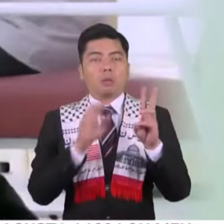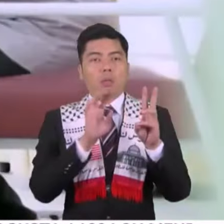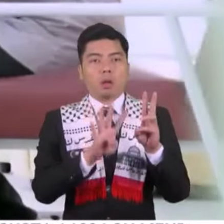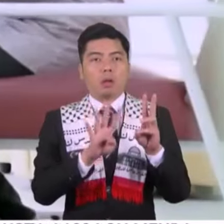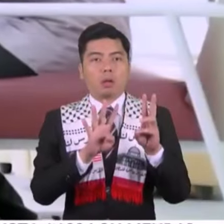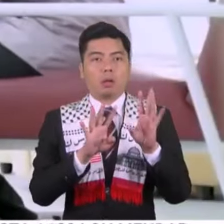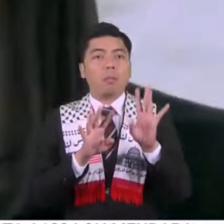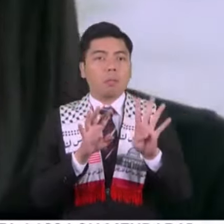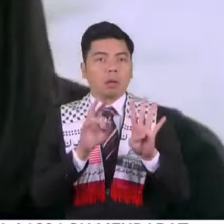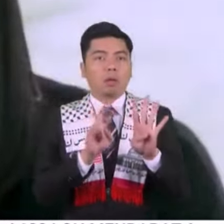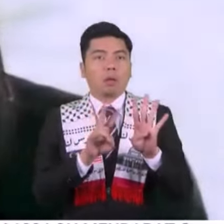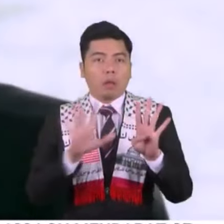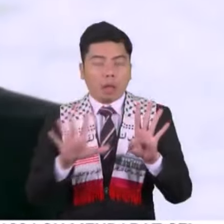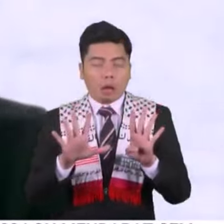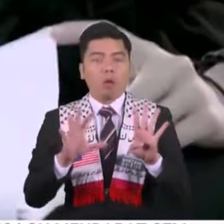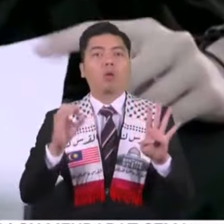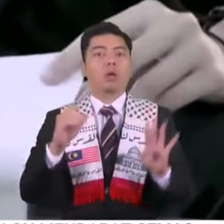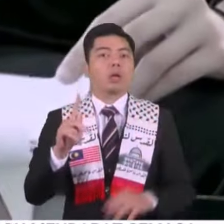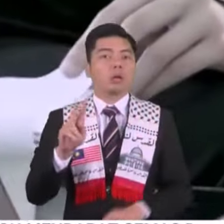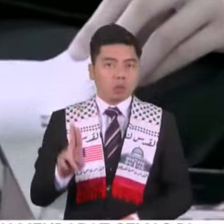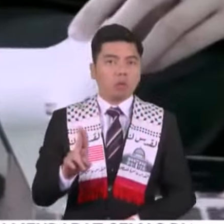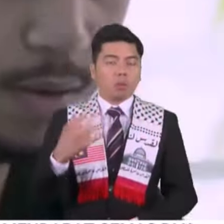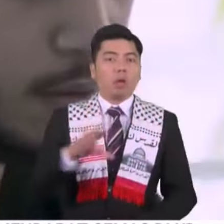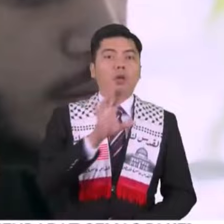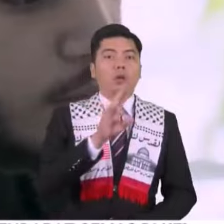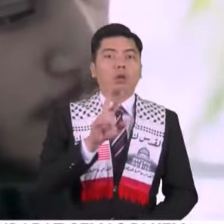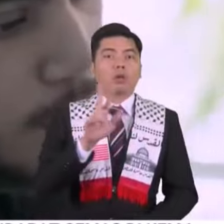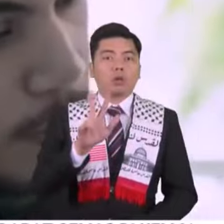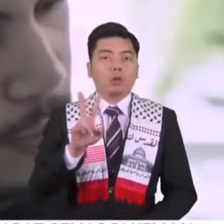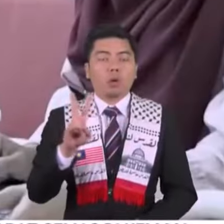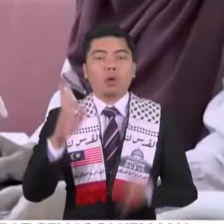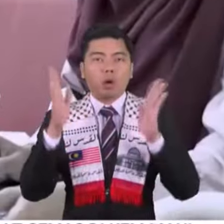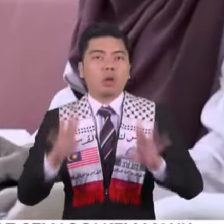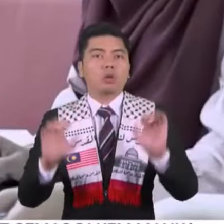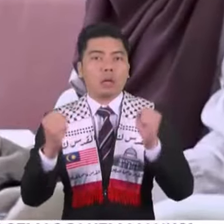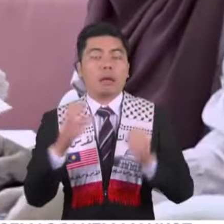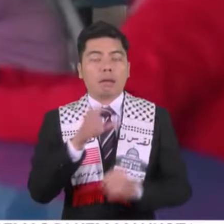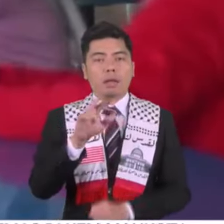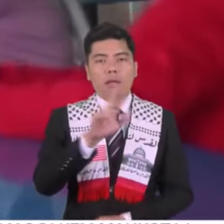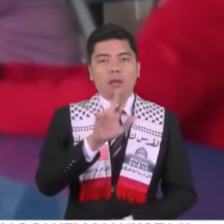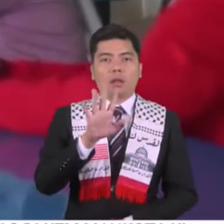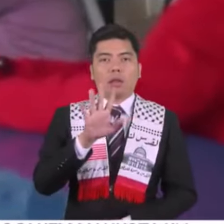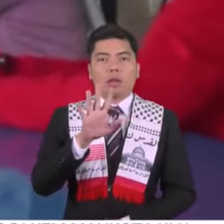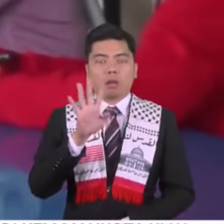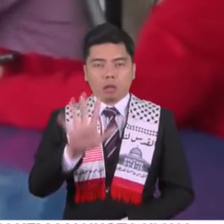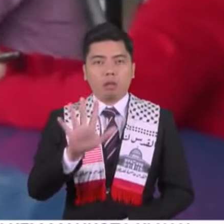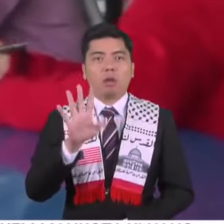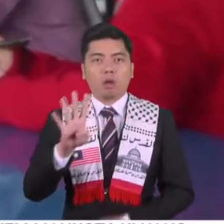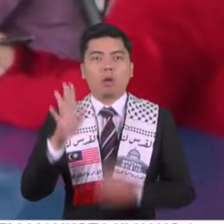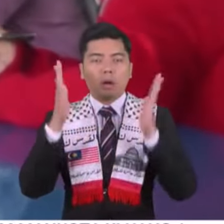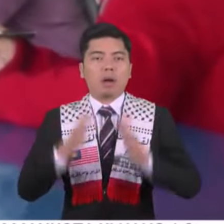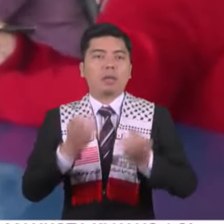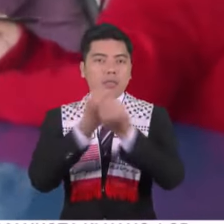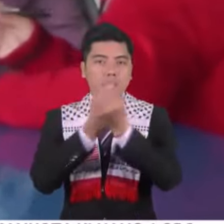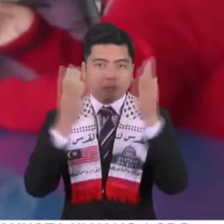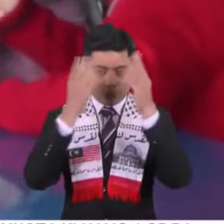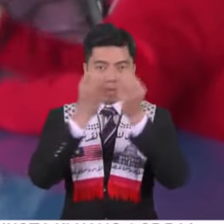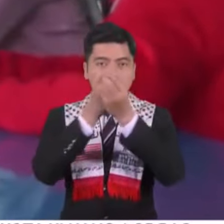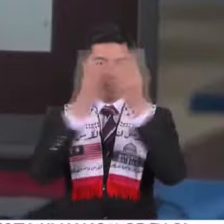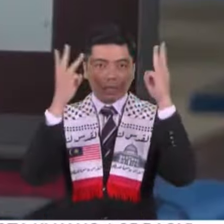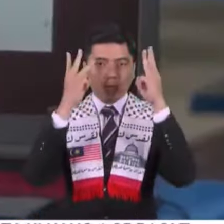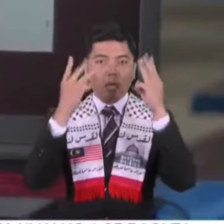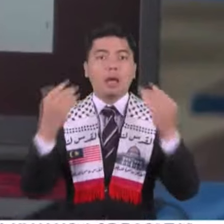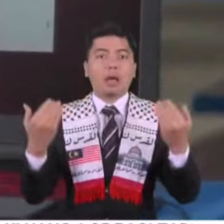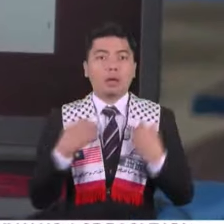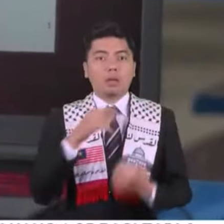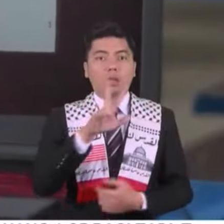lagi OKU, 732 atlet dan 354 orang asli. Selain itu, terdapat